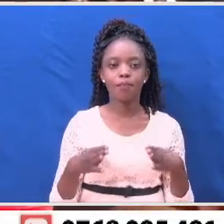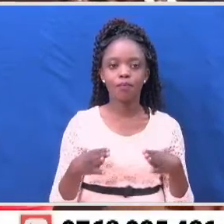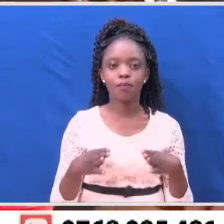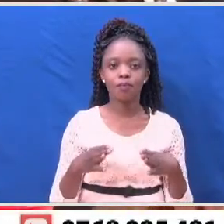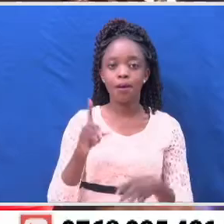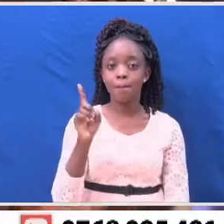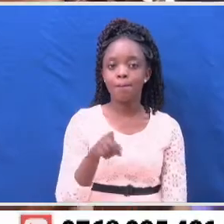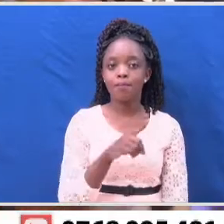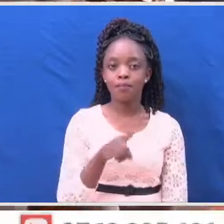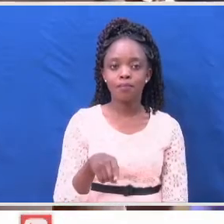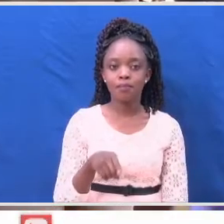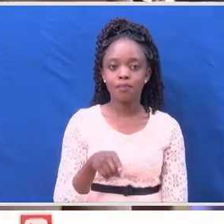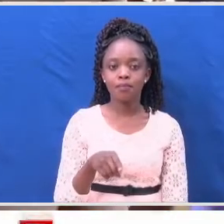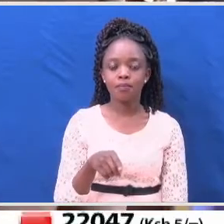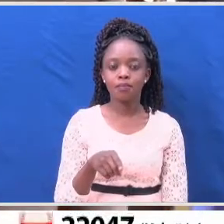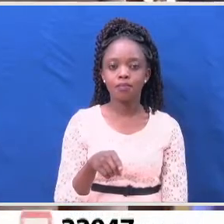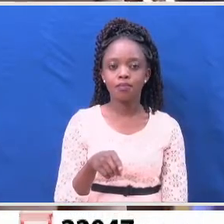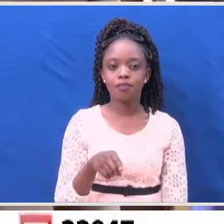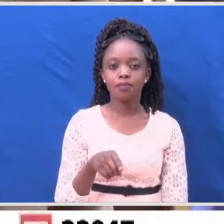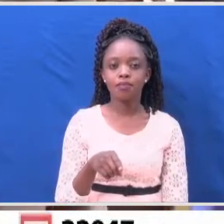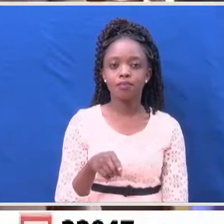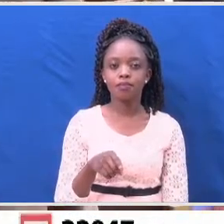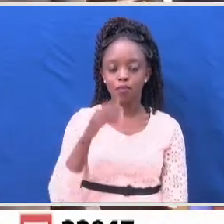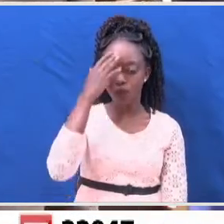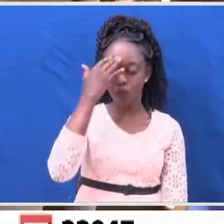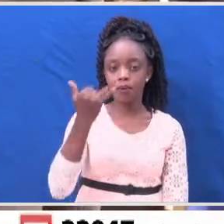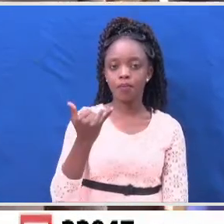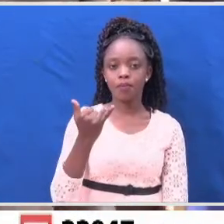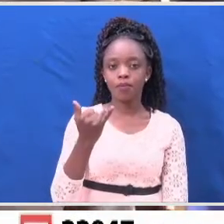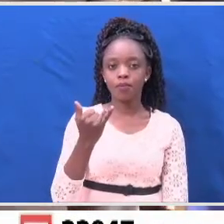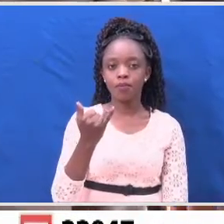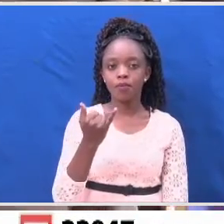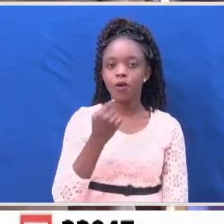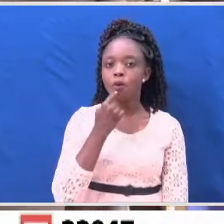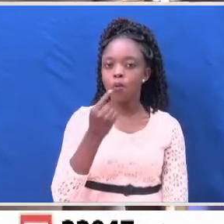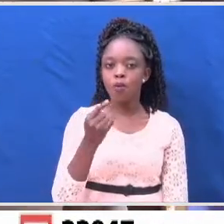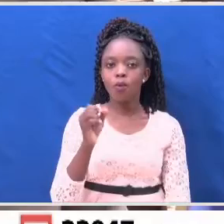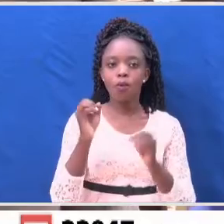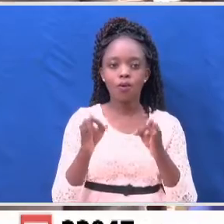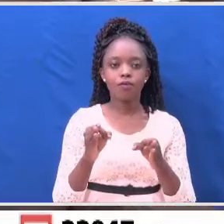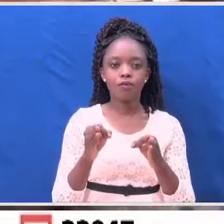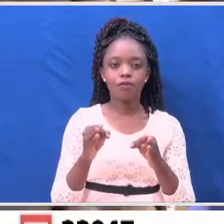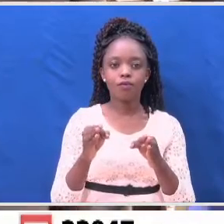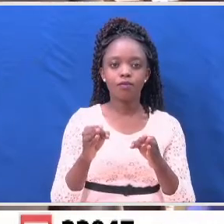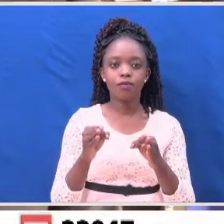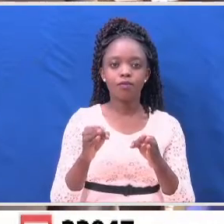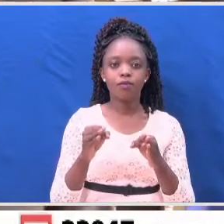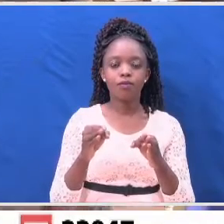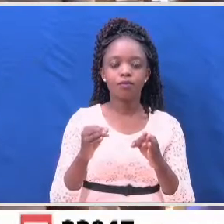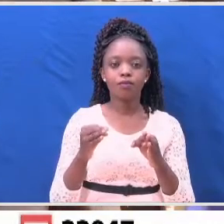kwanza walifufua maiti, kwa sababu Gideon honestly hata akibarikiwa na chupa drum